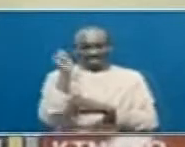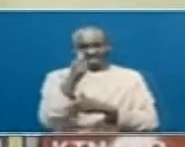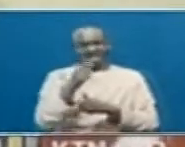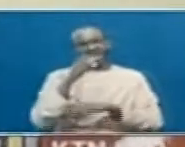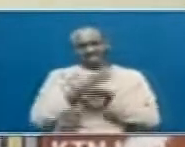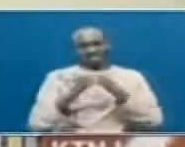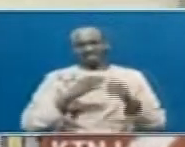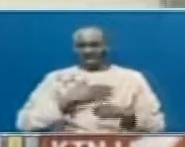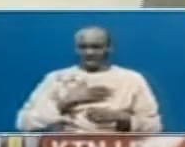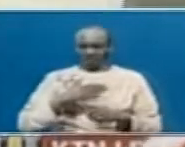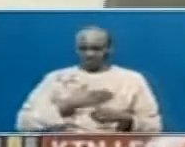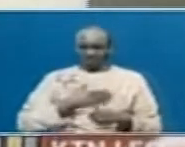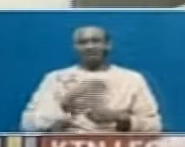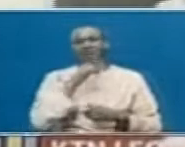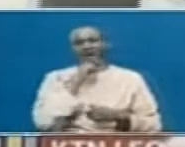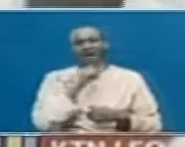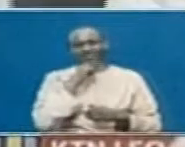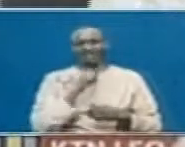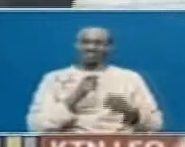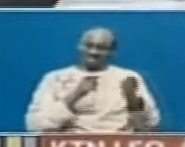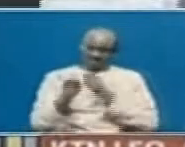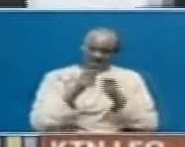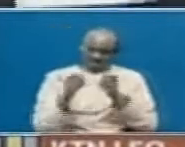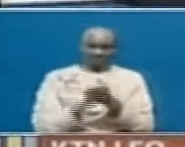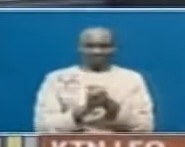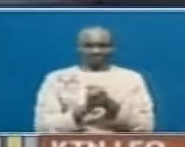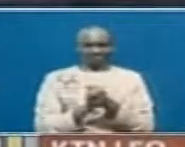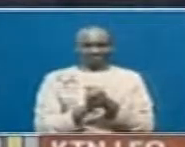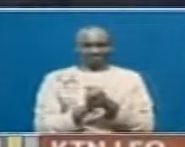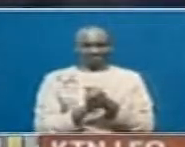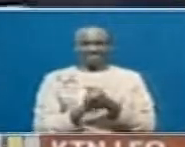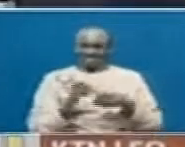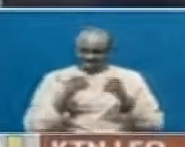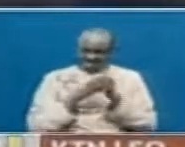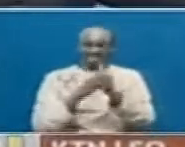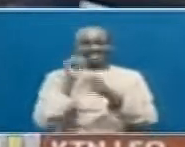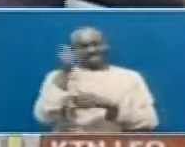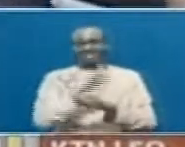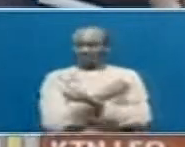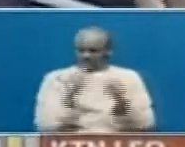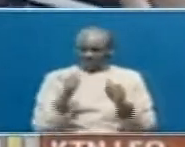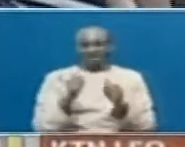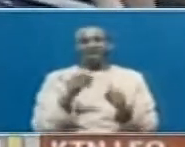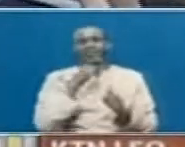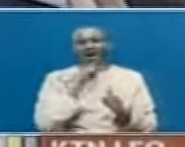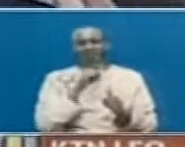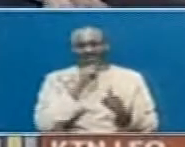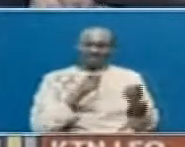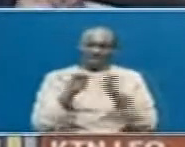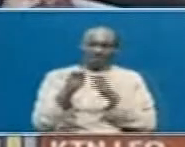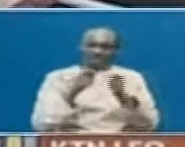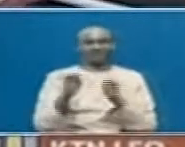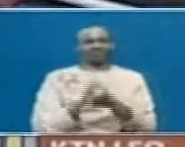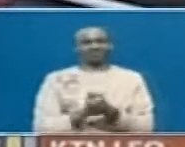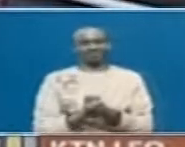Kenya nchi yetu. Hey Baba, hey, ongoza Kenya nchi yetu. Hey Baba